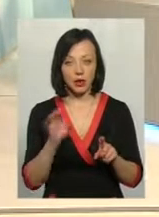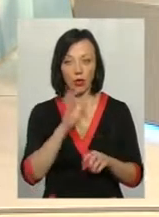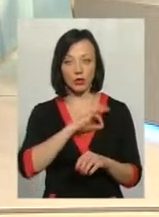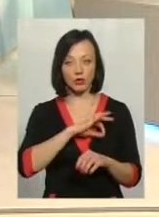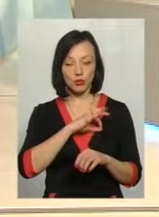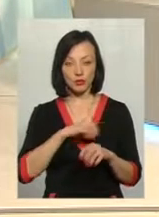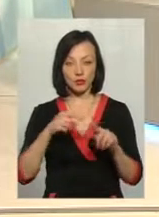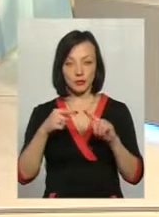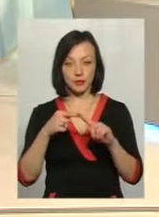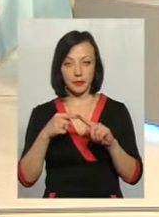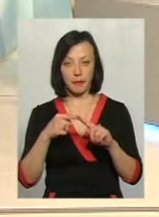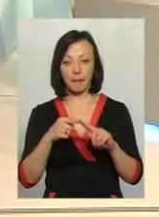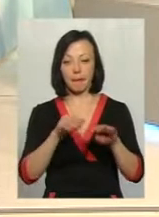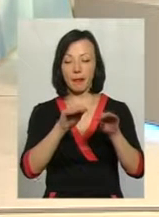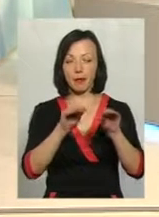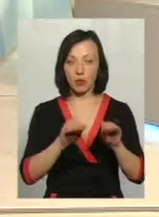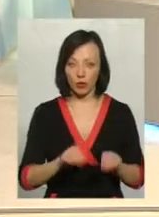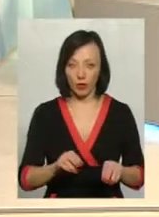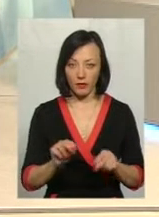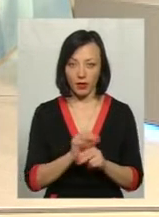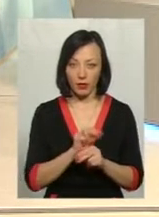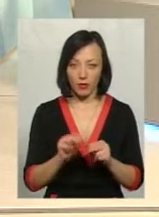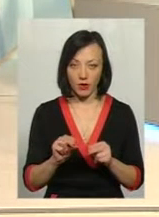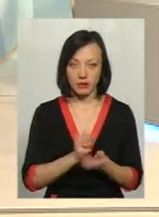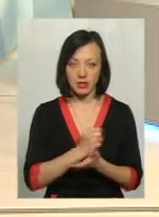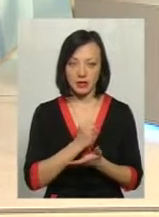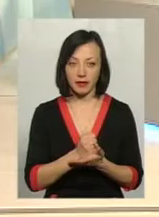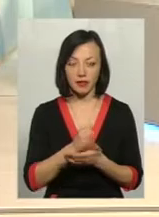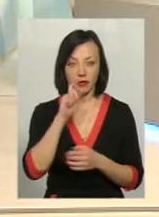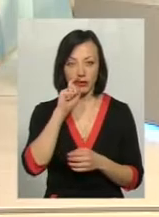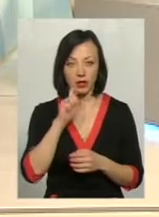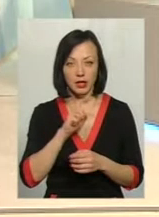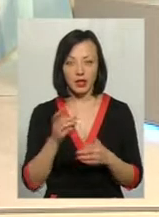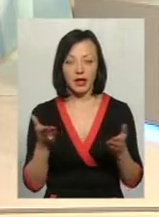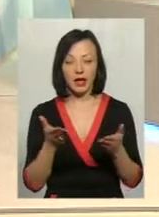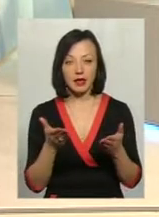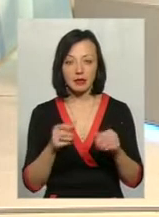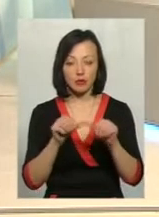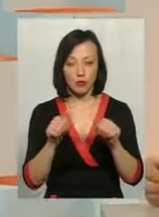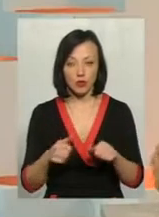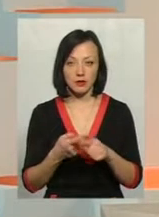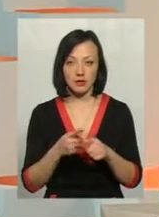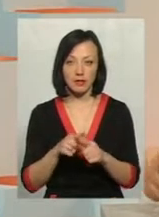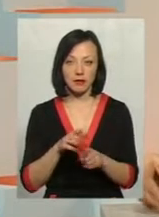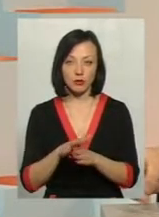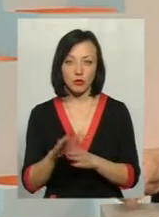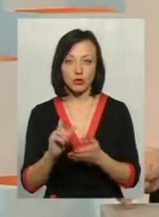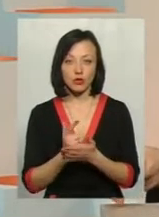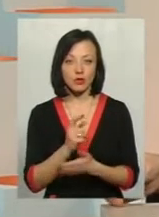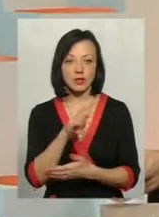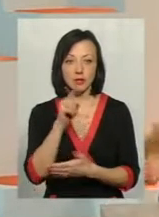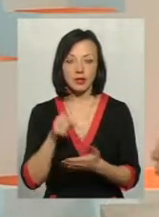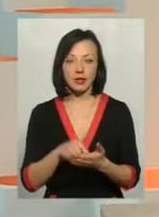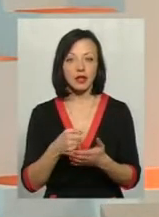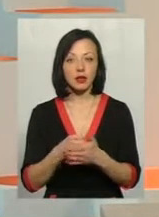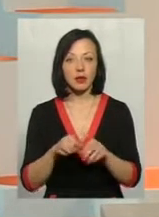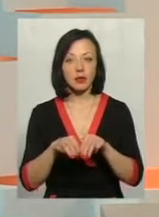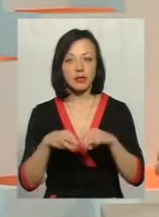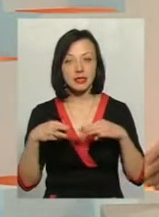користуючись протоколами лікування, затвердженим в Україні. В який спосіб це відбудеться, це знову ж запитання до